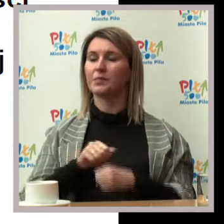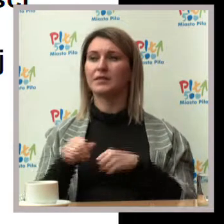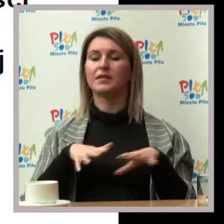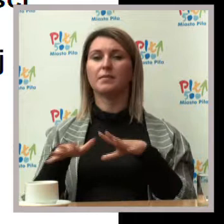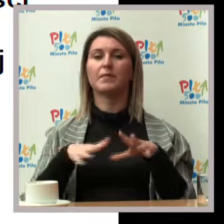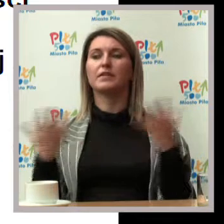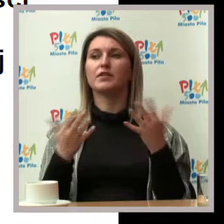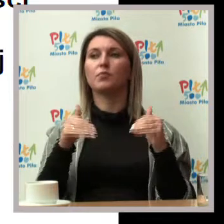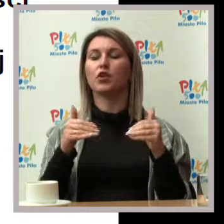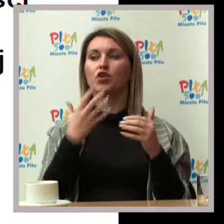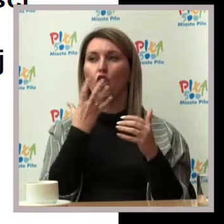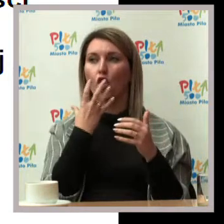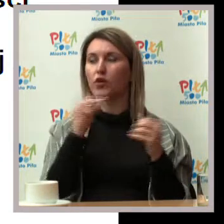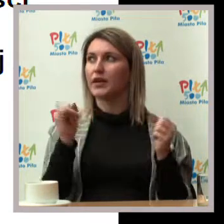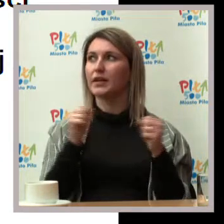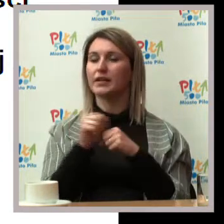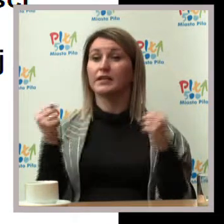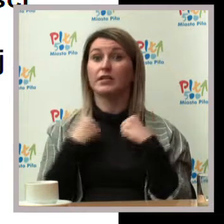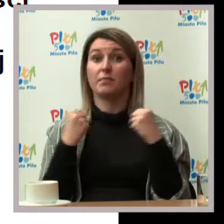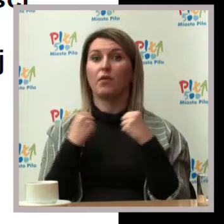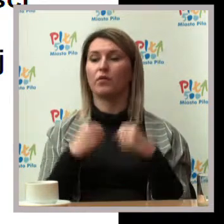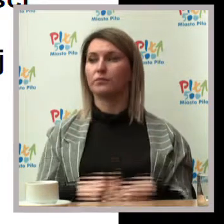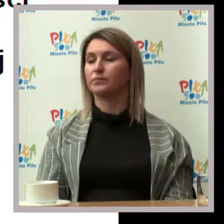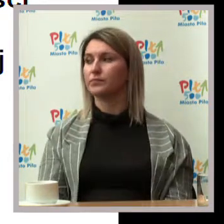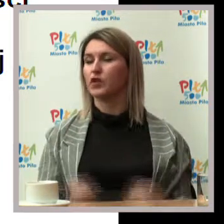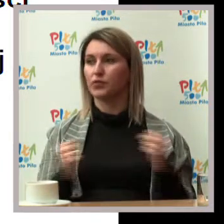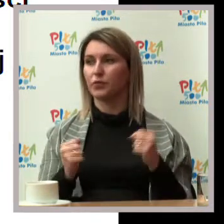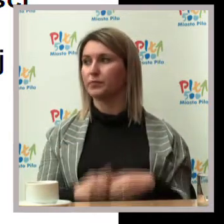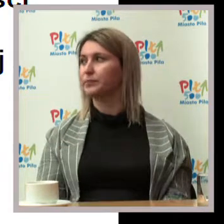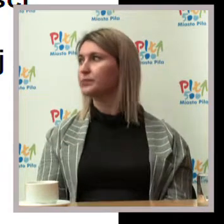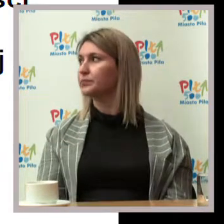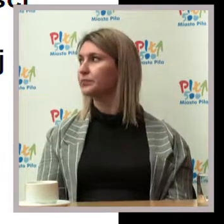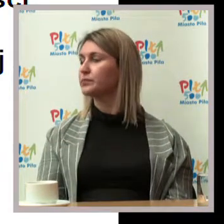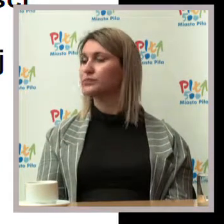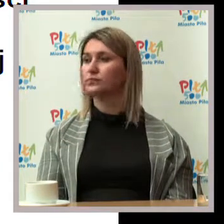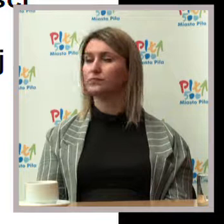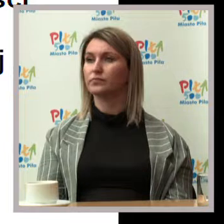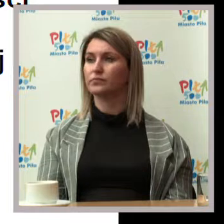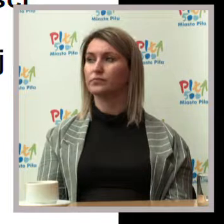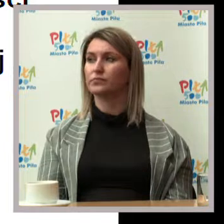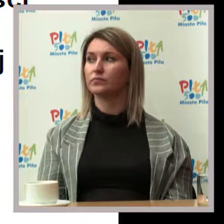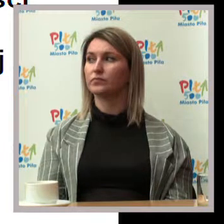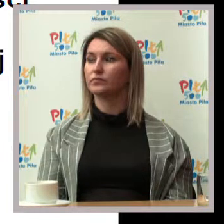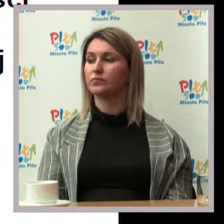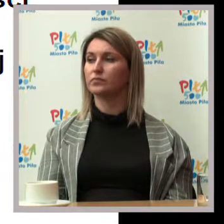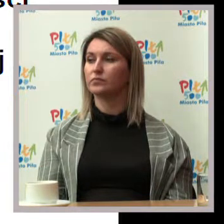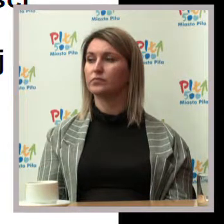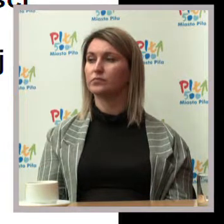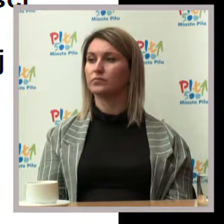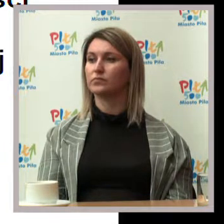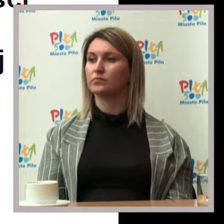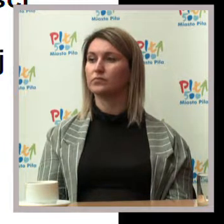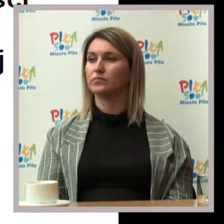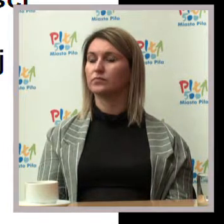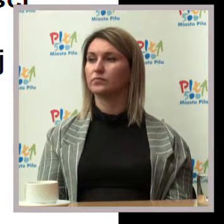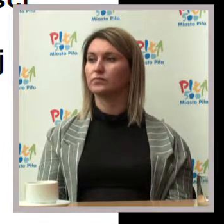również prowadzi, obowiązek prowadzenia ma gmina. Natomiast przy Alei Niepodległości również są prowadzone poradnie oraz